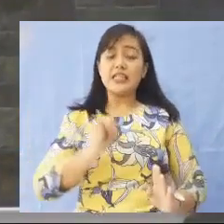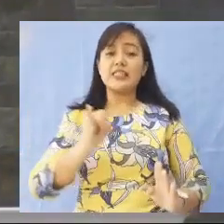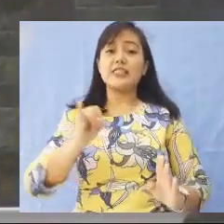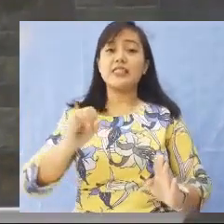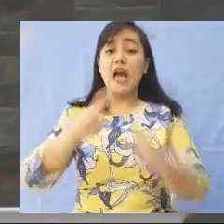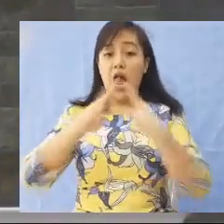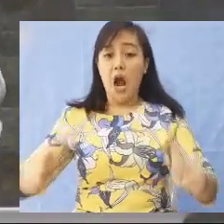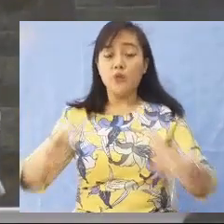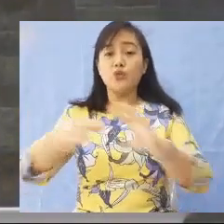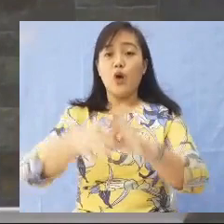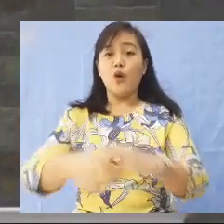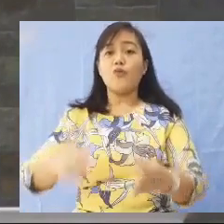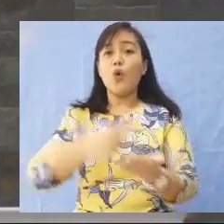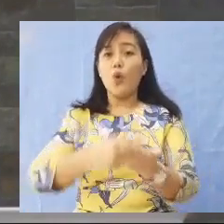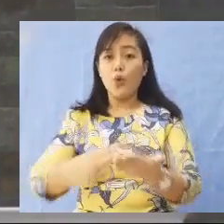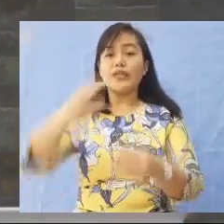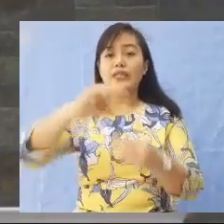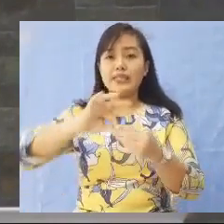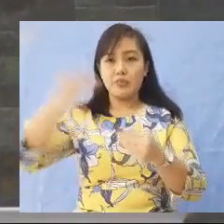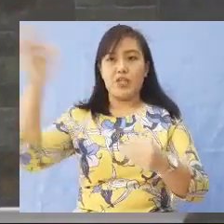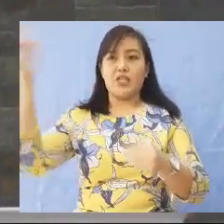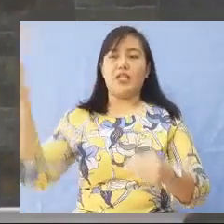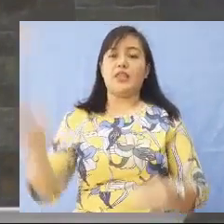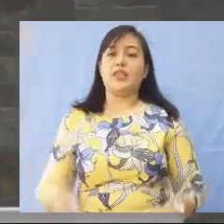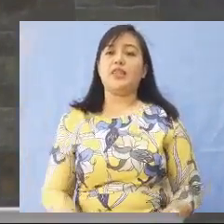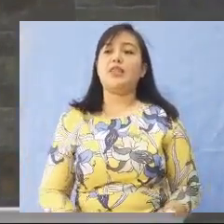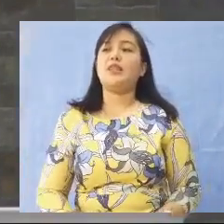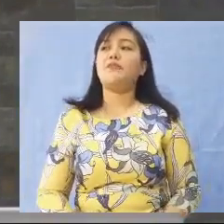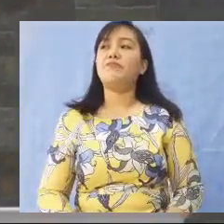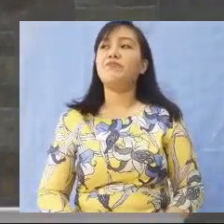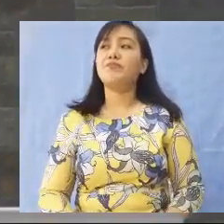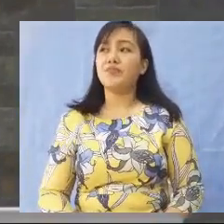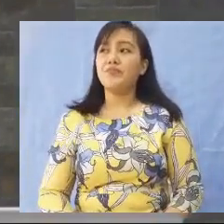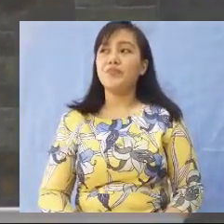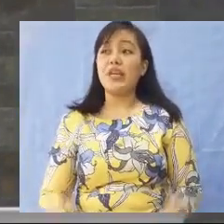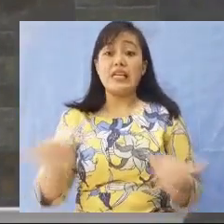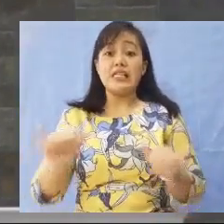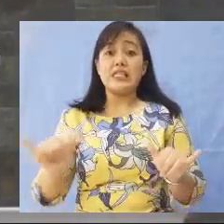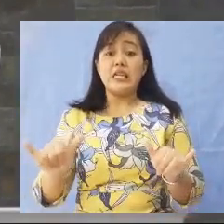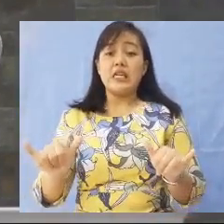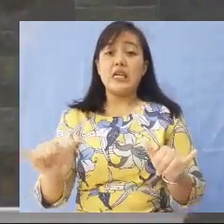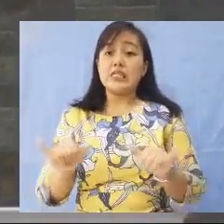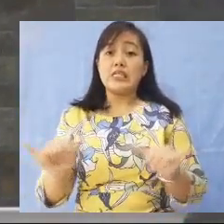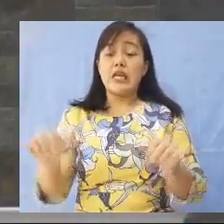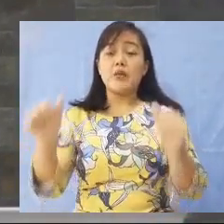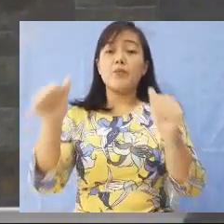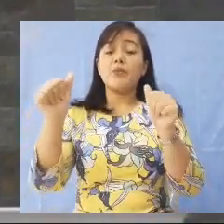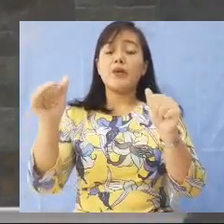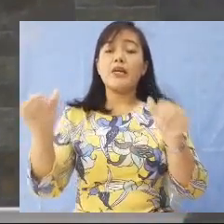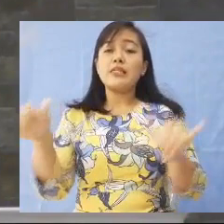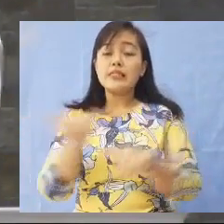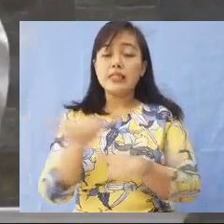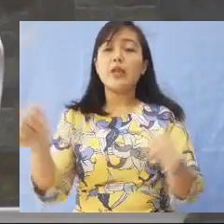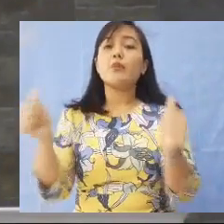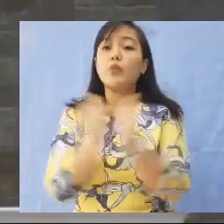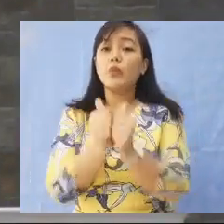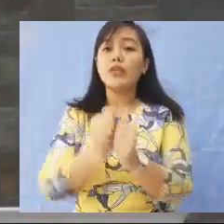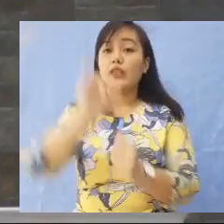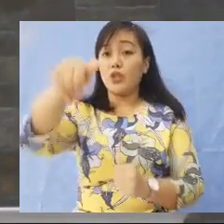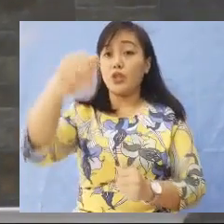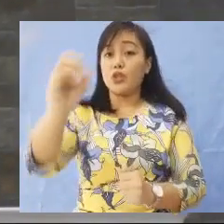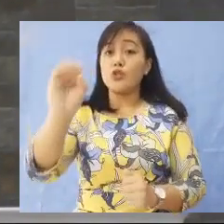metaphor naman ni Job dito ay katulad ng isang puno. Sabi ni Job, okay, yung puno na yan, yung halaman na yan, putulin mo